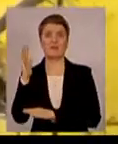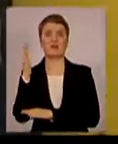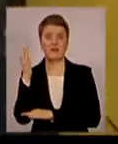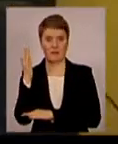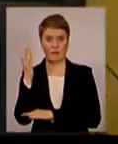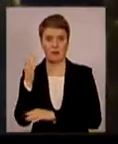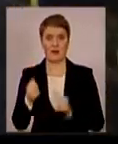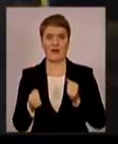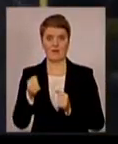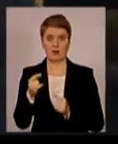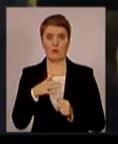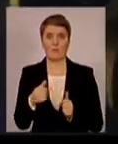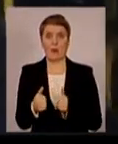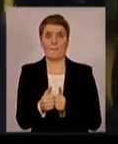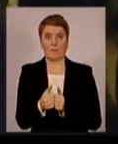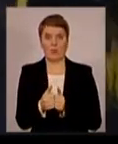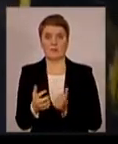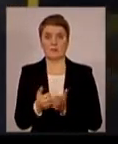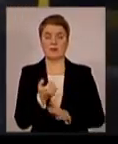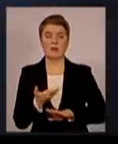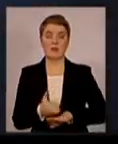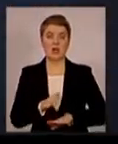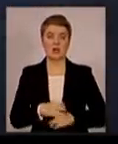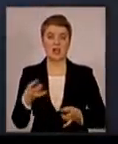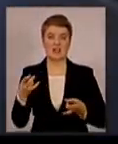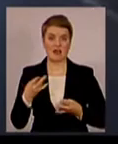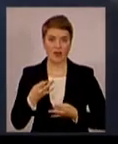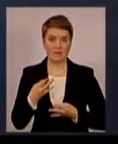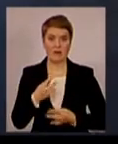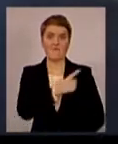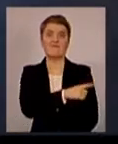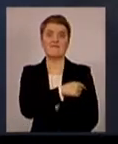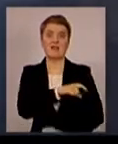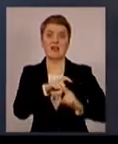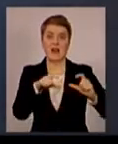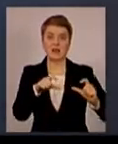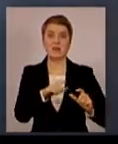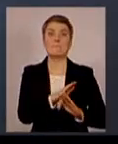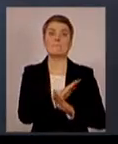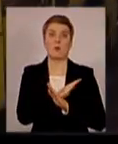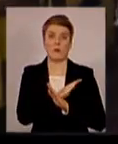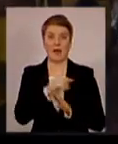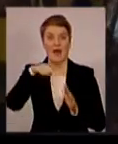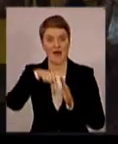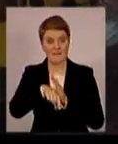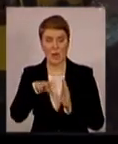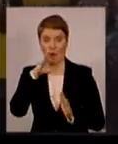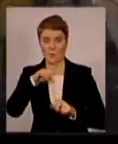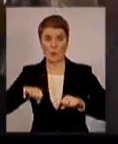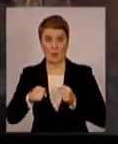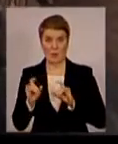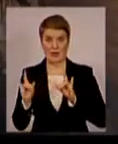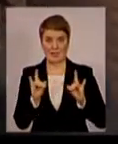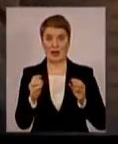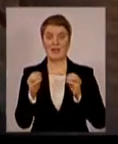Водій легковика стояв поруч, він зазнав тяжких травм і в лікарні помер. У маршрутці ж від удару поламалося сидіння, 10